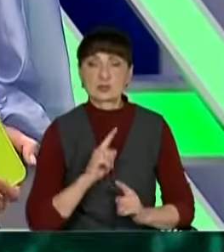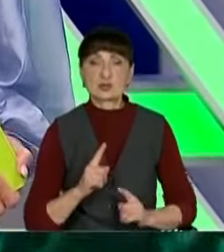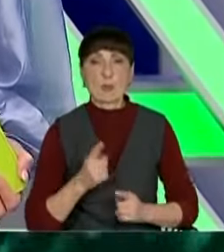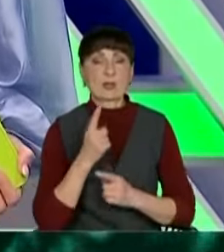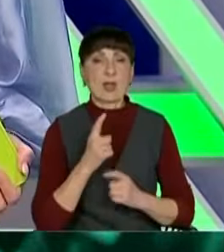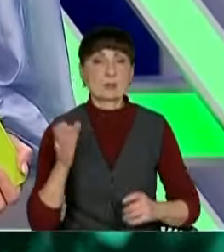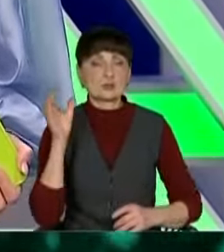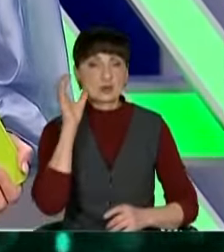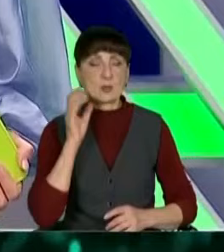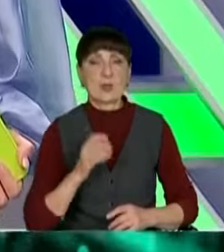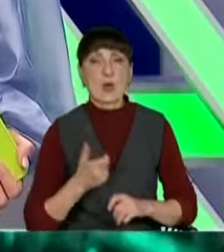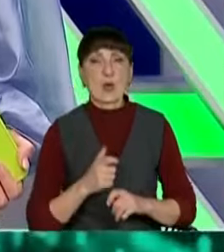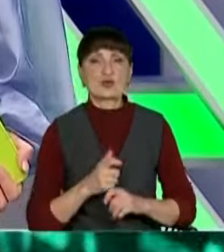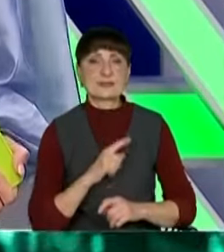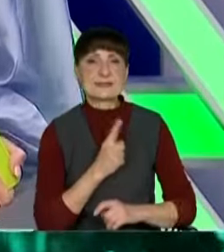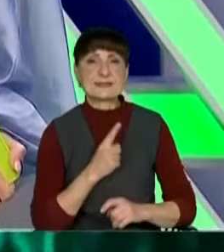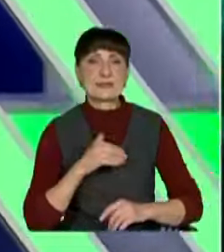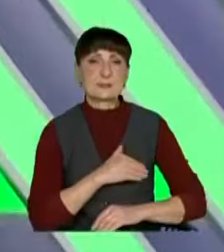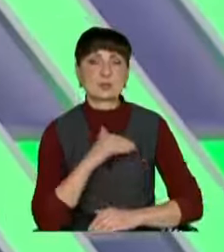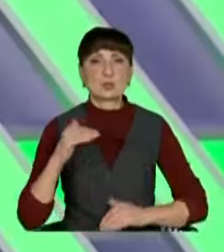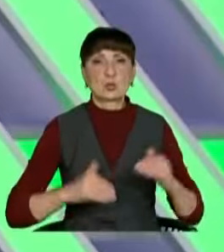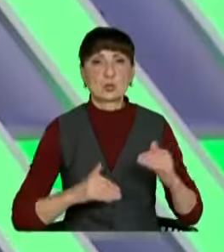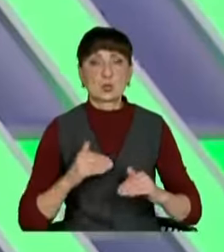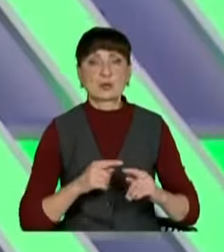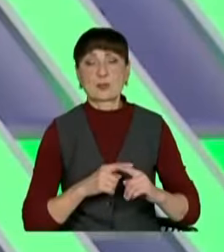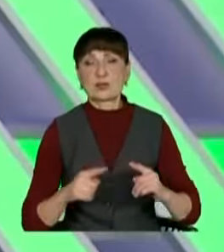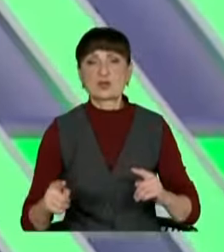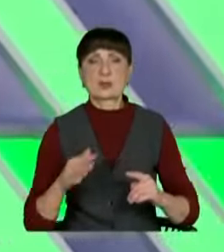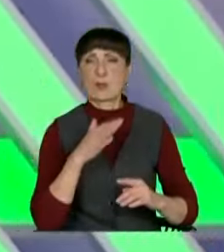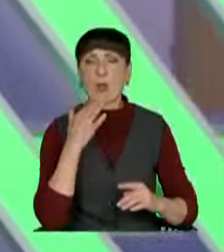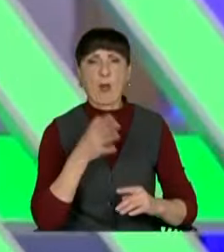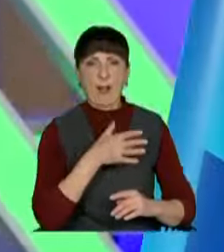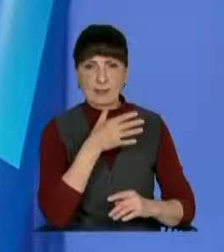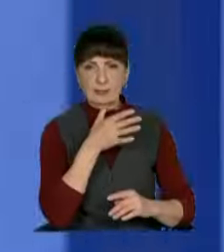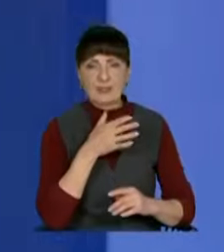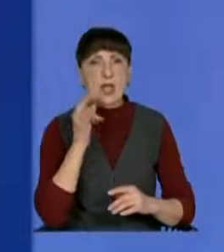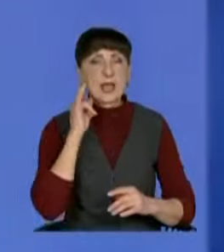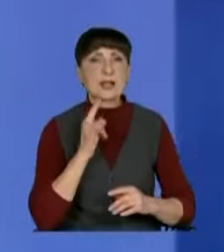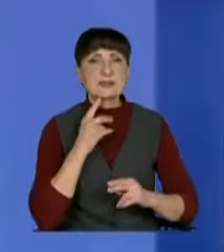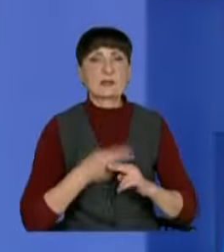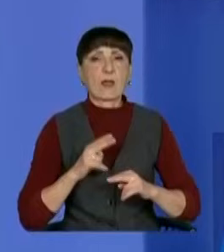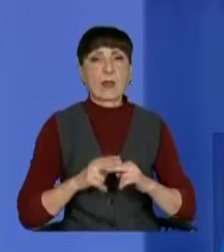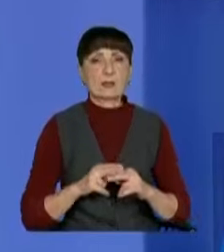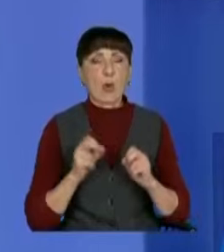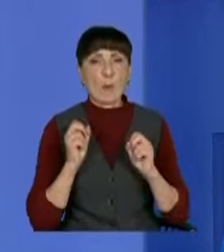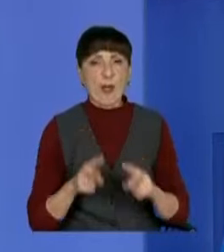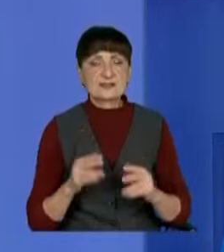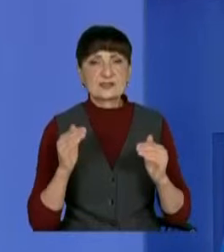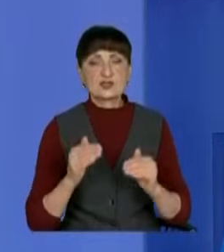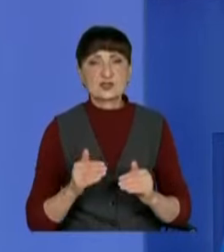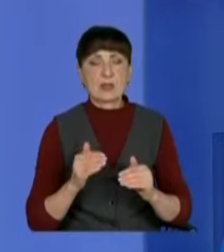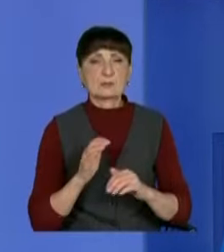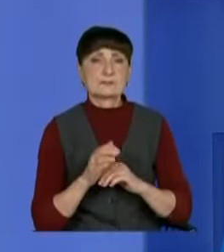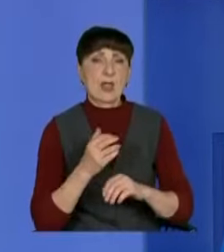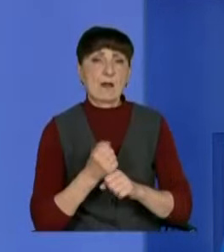данным экспертов, резкие температурные колебания могут сохраняться на протяжении десятилетий. Для Казахстана это чревато снижением производительности